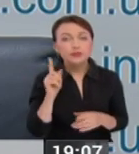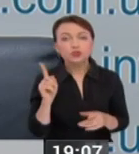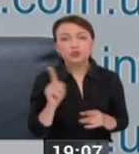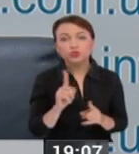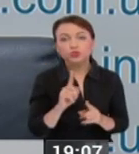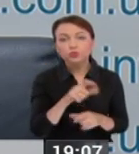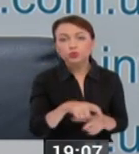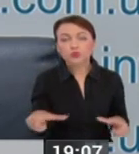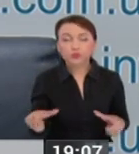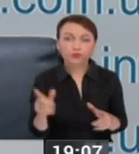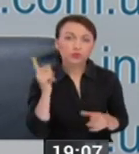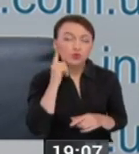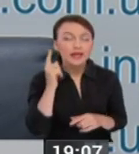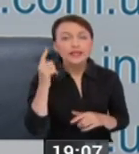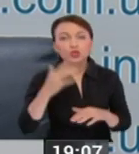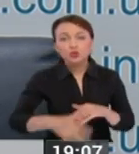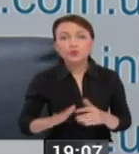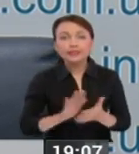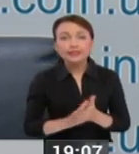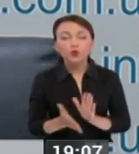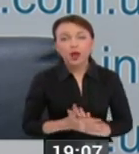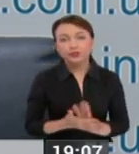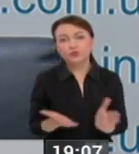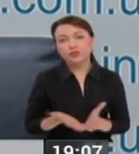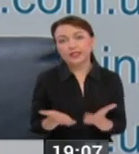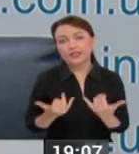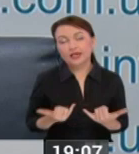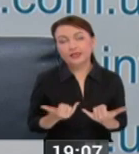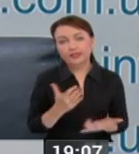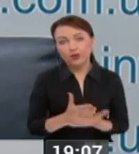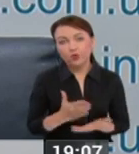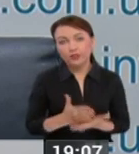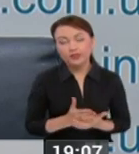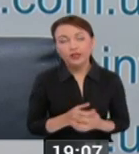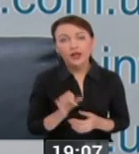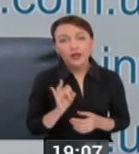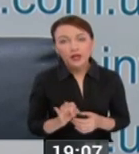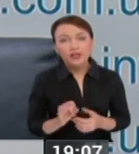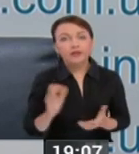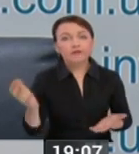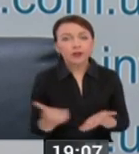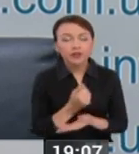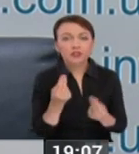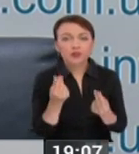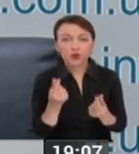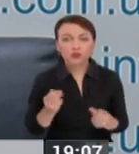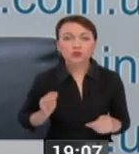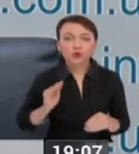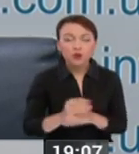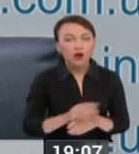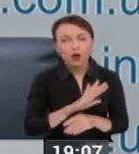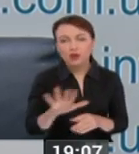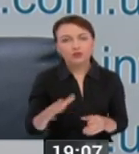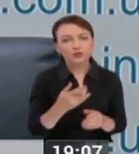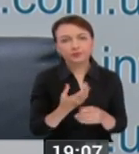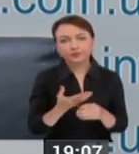почули пацієнтів, зрозуміли ситуацію, в якій вони зараз знаходяться, і винайшли кошти додаткові, а не за